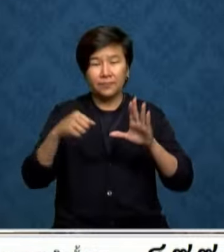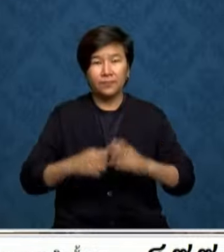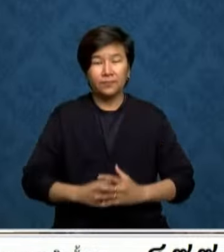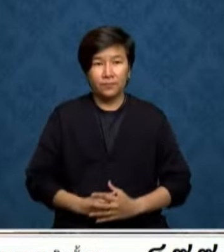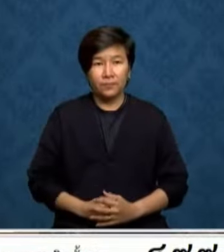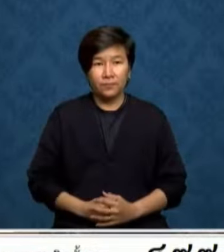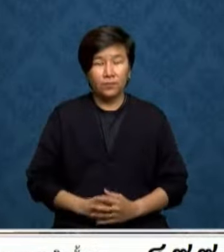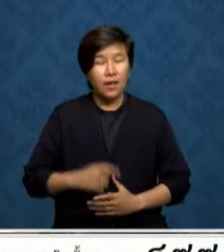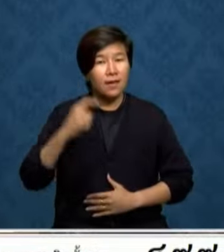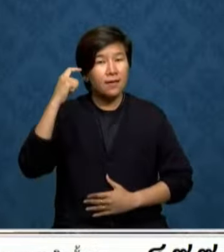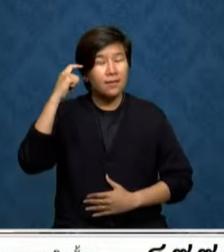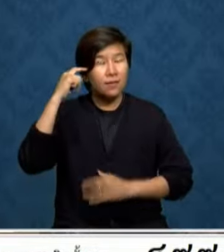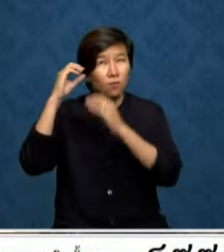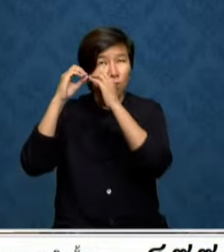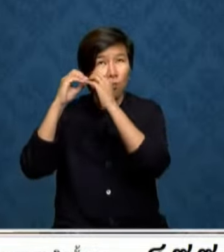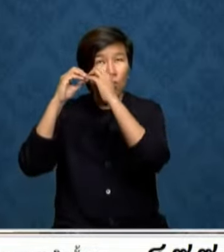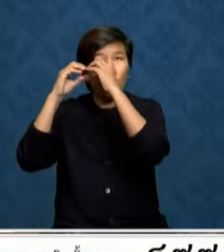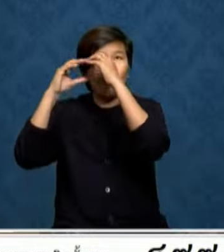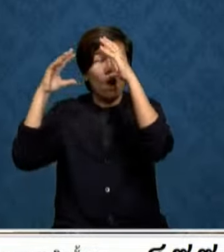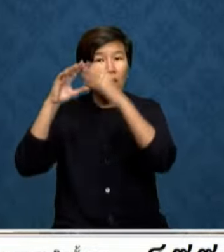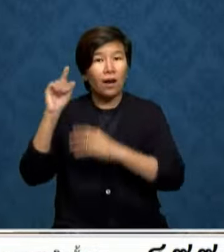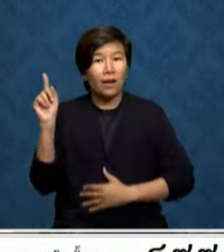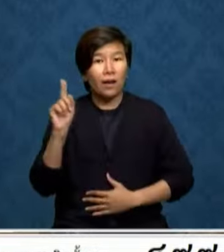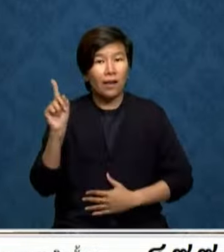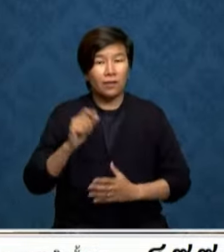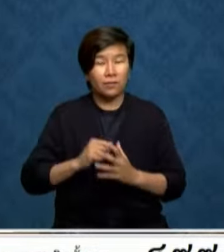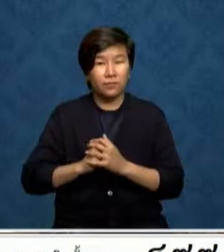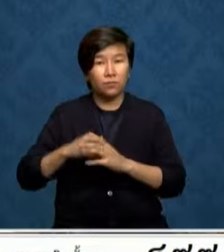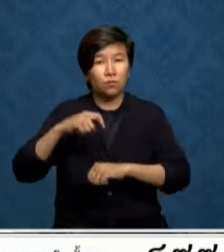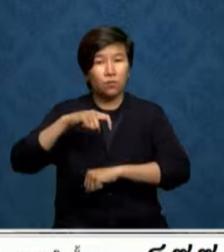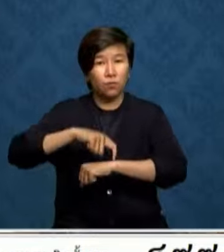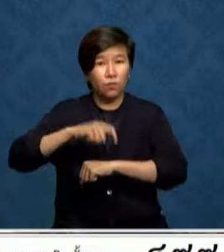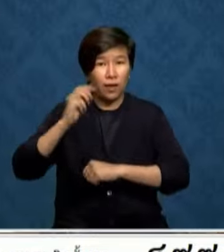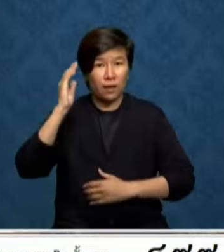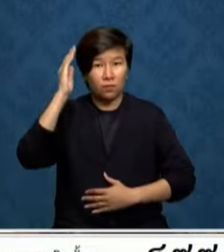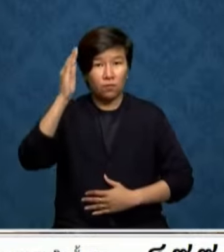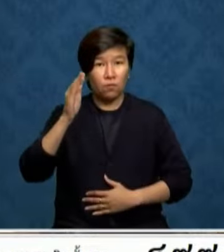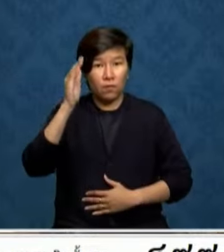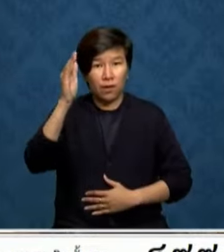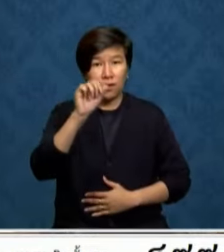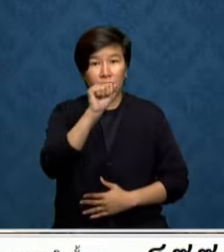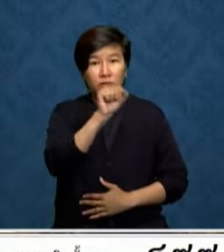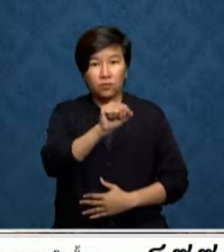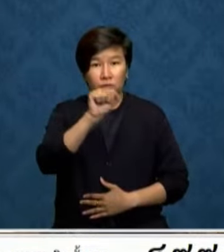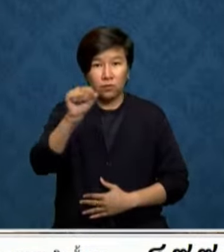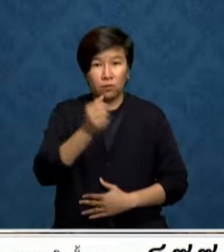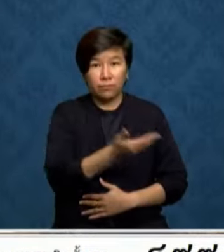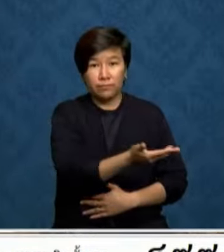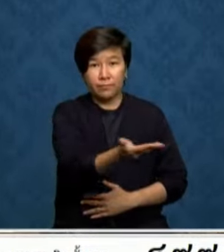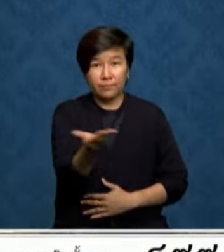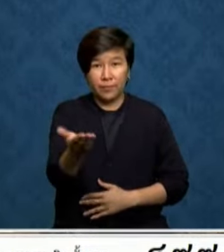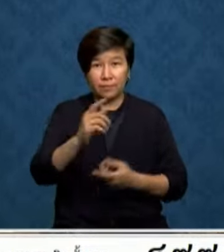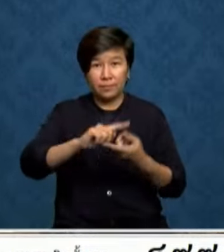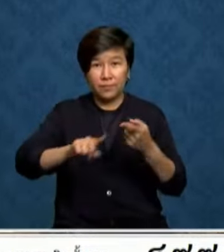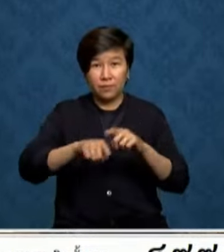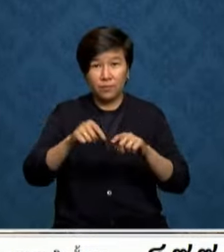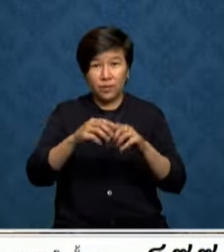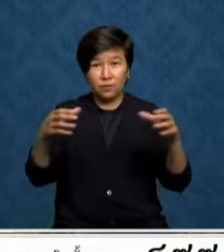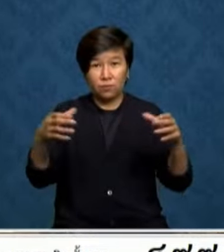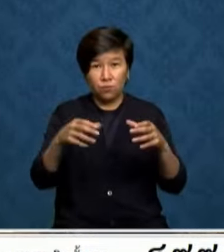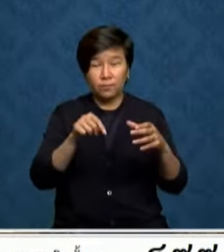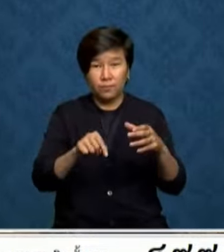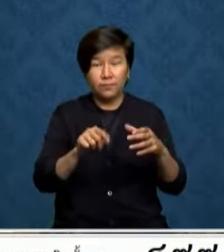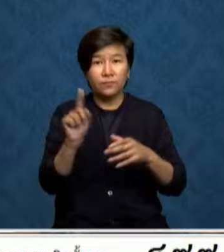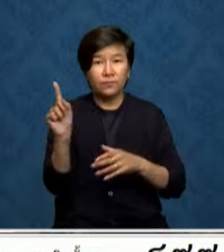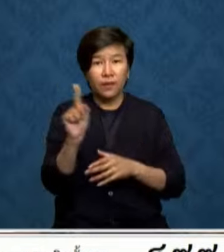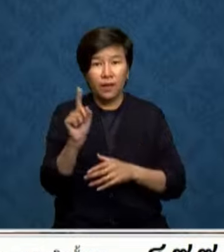แต่ก็หวังว่าหลังจากนี้เพื่อนผู้แทนราษฎรนะครับจะสามารถ